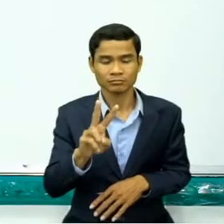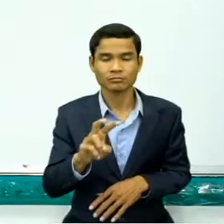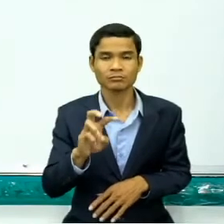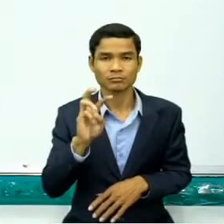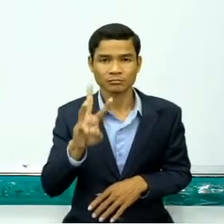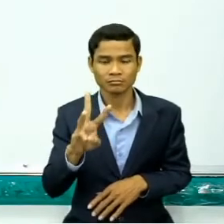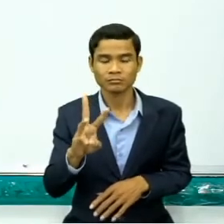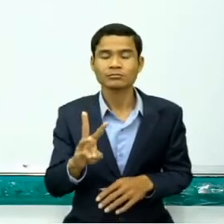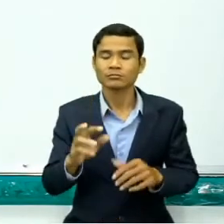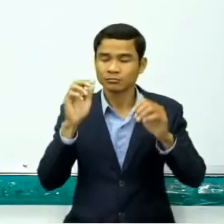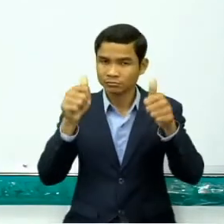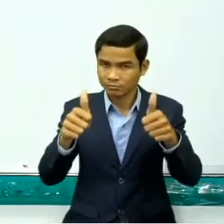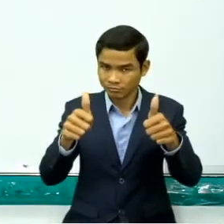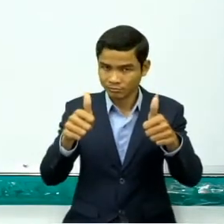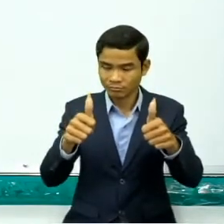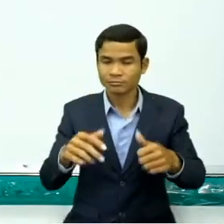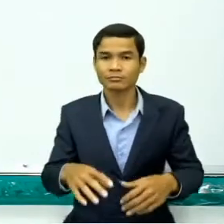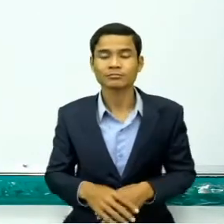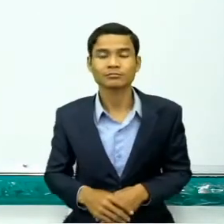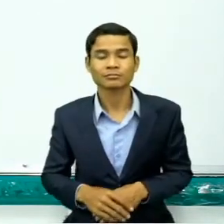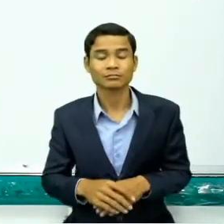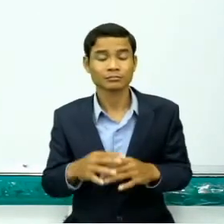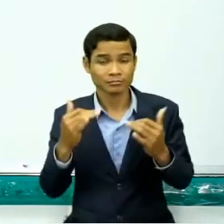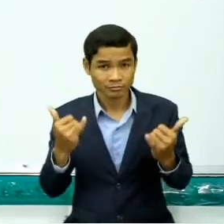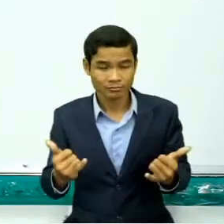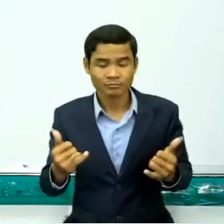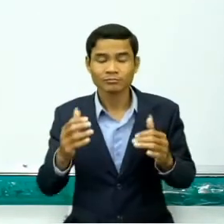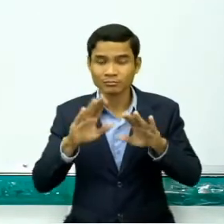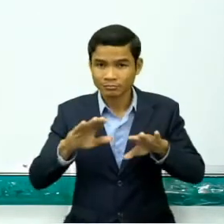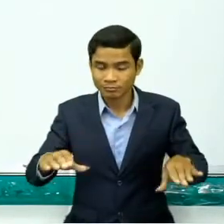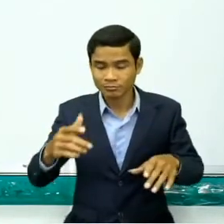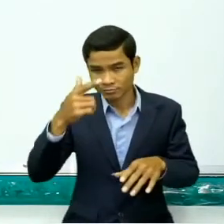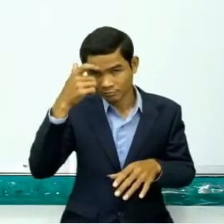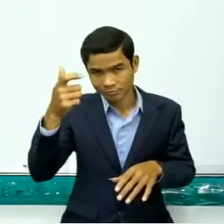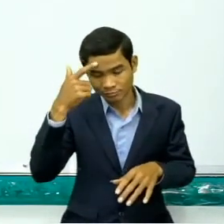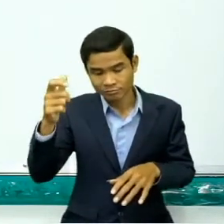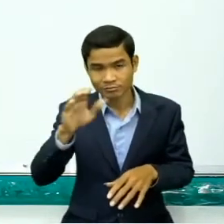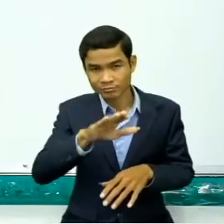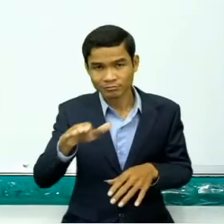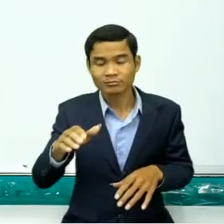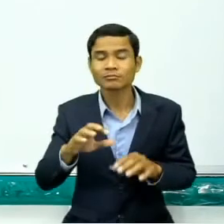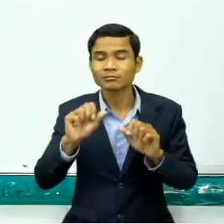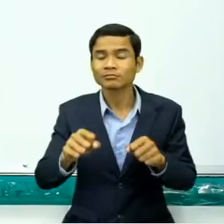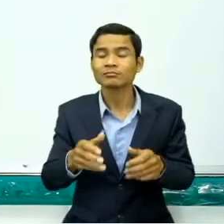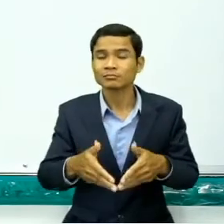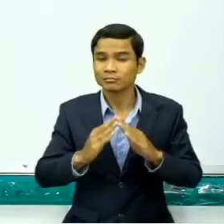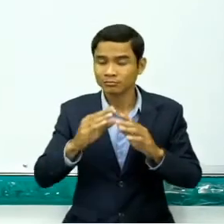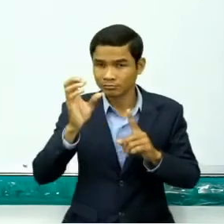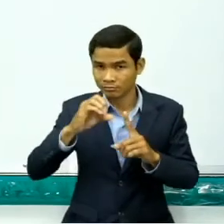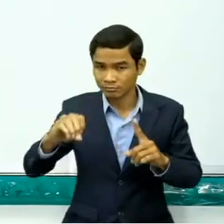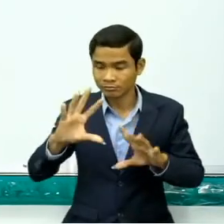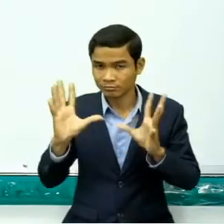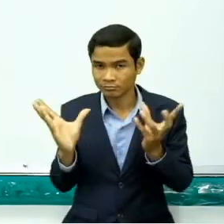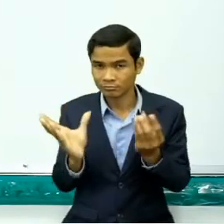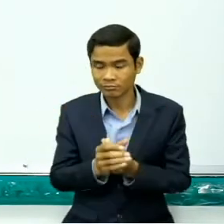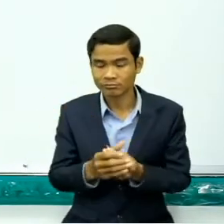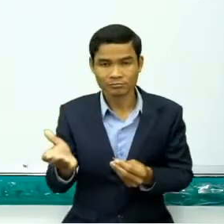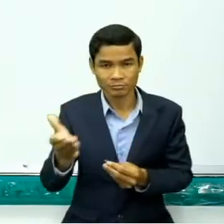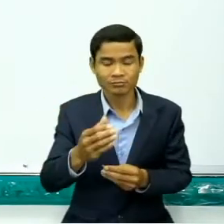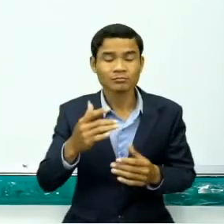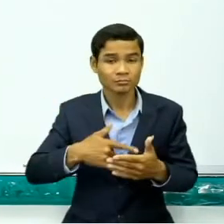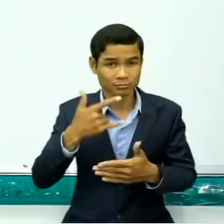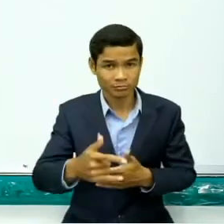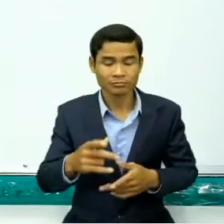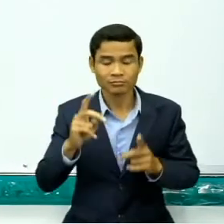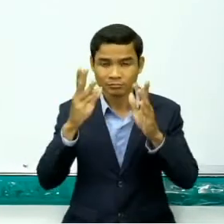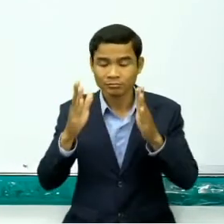tí bảy ó cha cha ấy là bù cài na nó bán mà cài là bạc rút khóc nì chà bần tập tiền ní nè